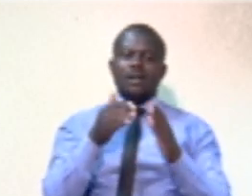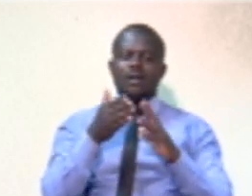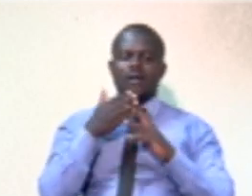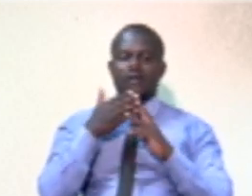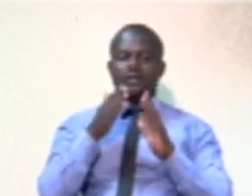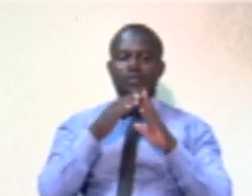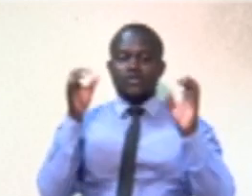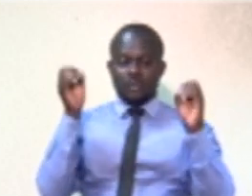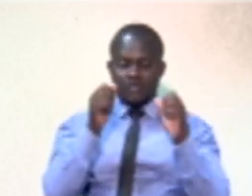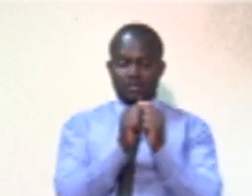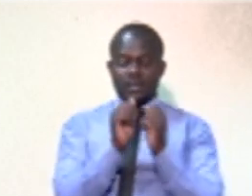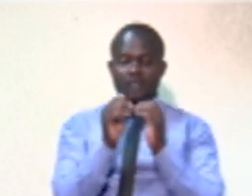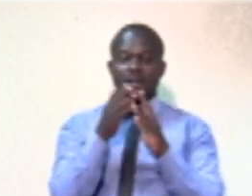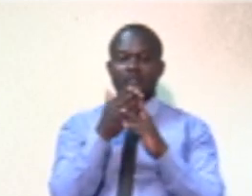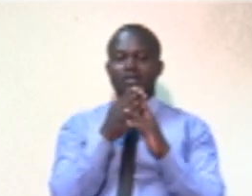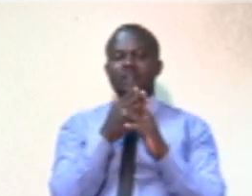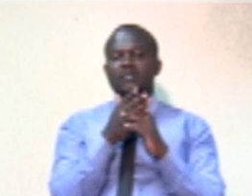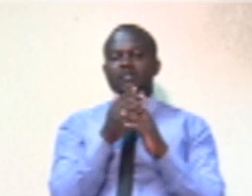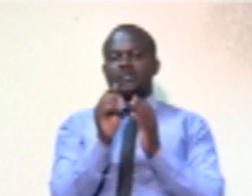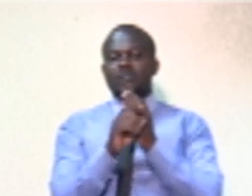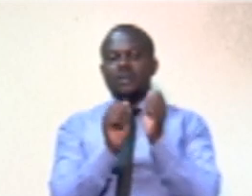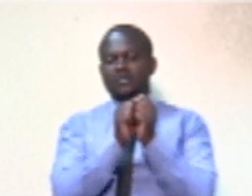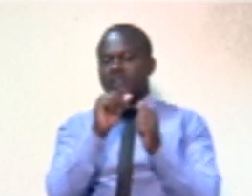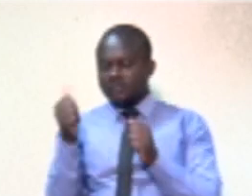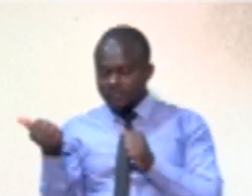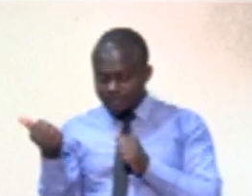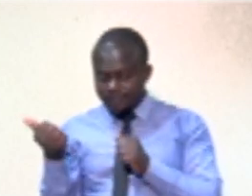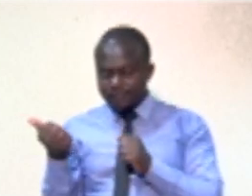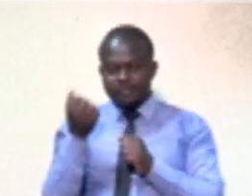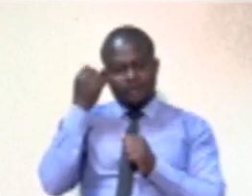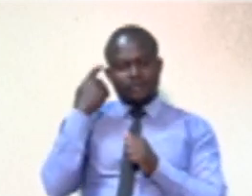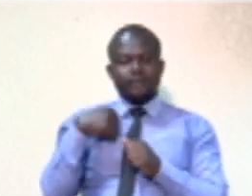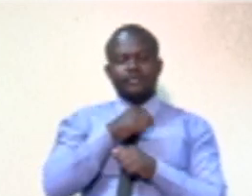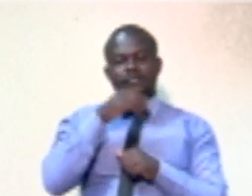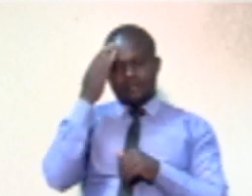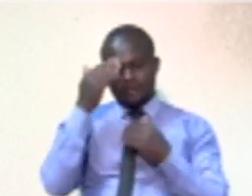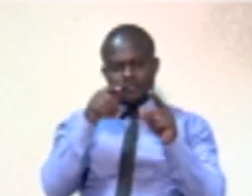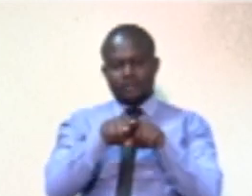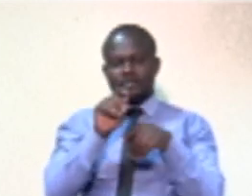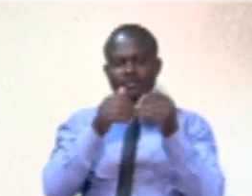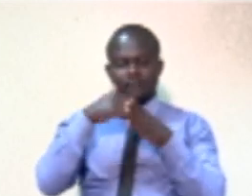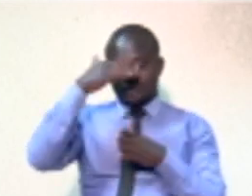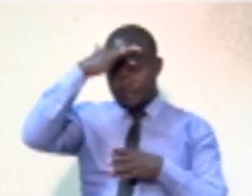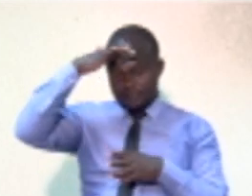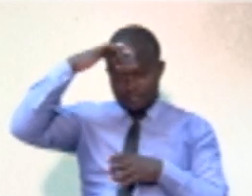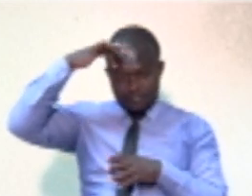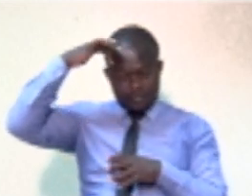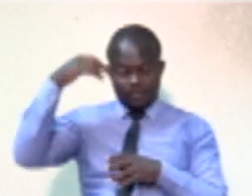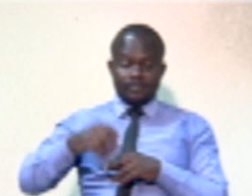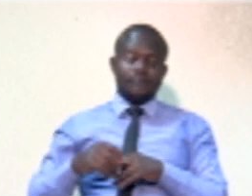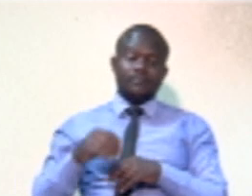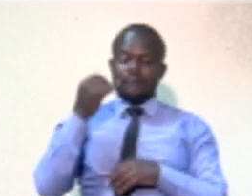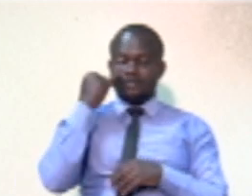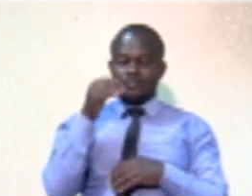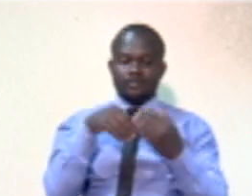Kigali n'intara no hagati y'intara ndetse no hagati y'uturere n'utundi turabizi nabyo ko hari abantu bizagora nubwo